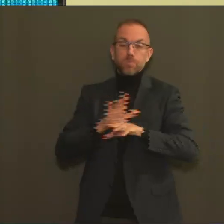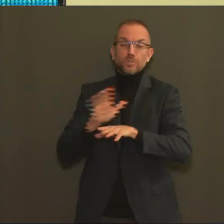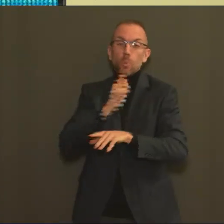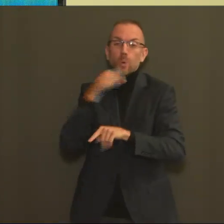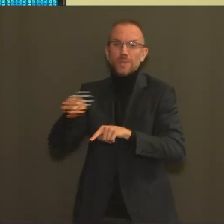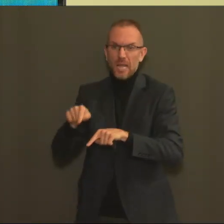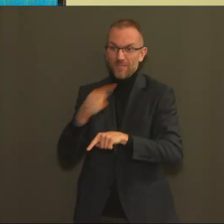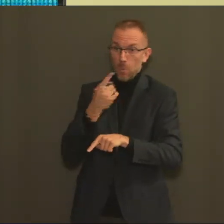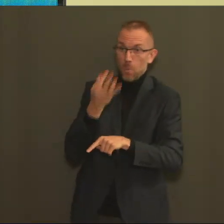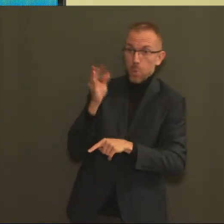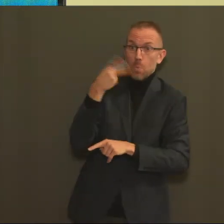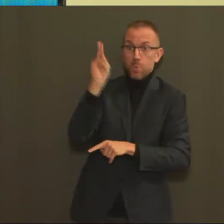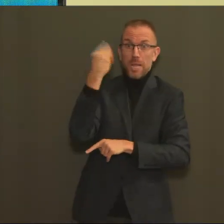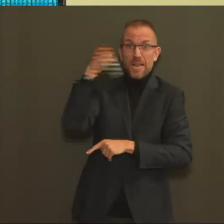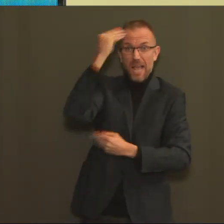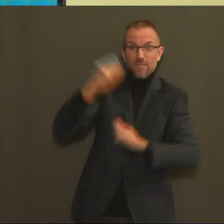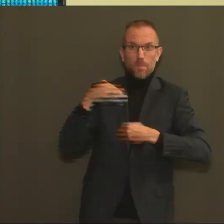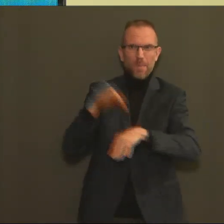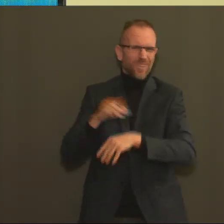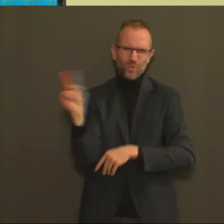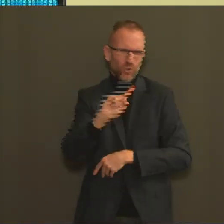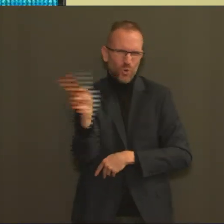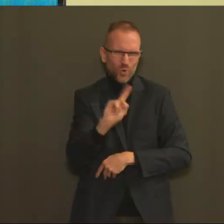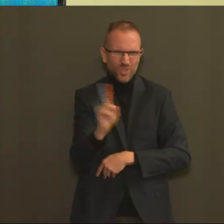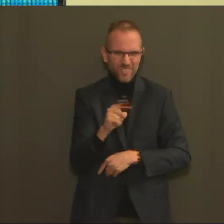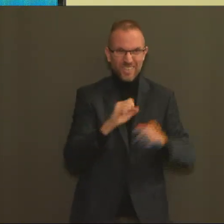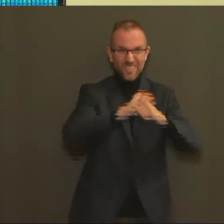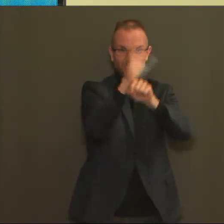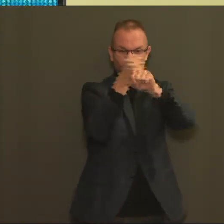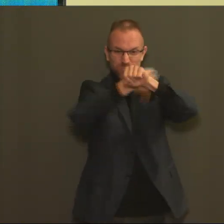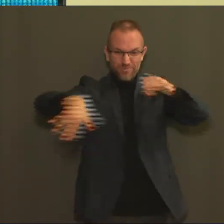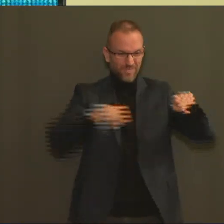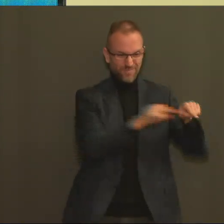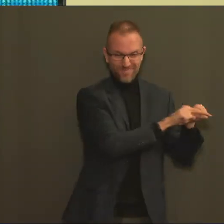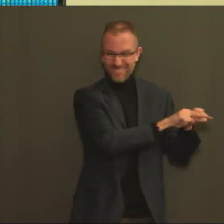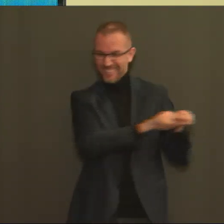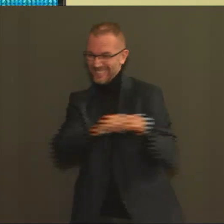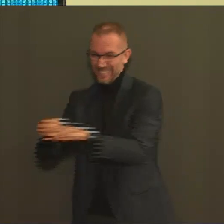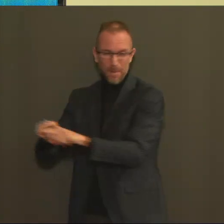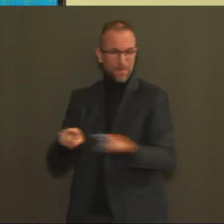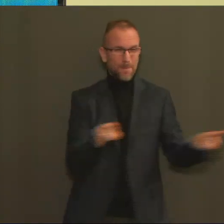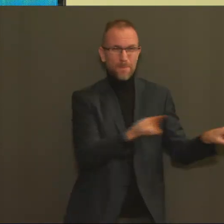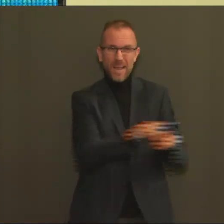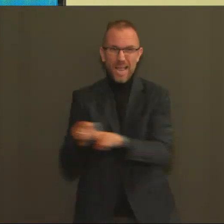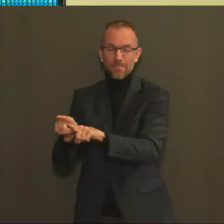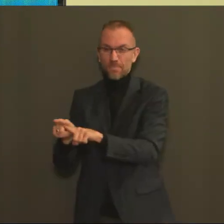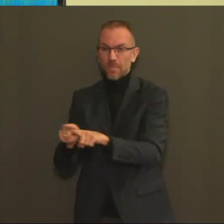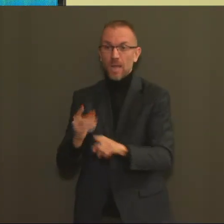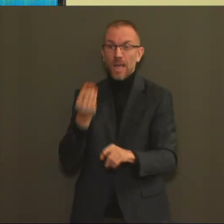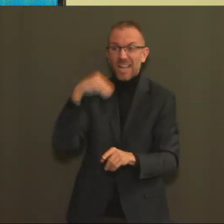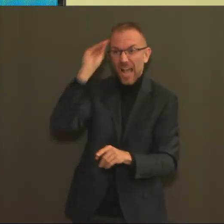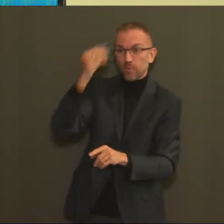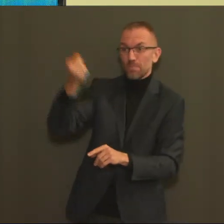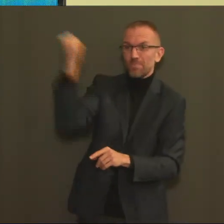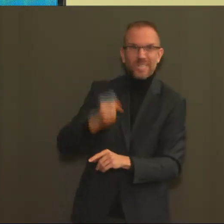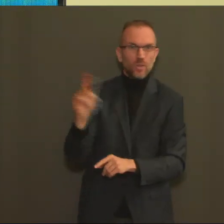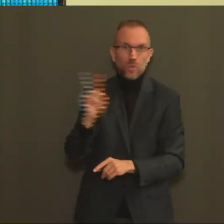mijn site oom ellemare die niet acute gaven shauna kreeg clear maar over smal pad mooi gaaf mobiel